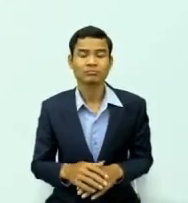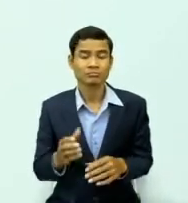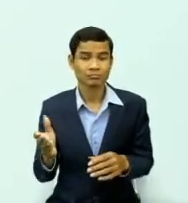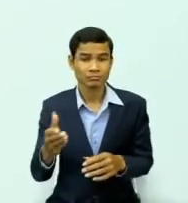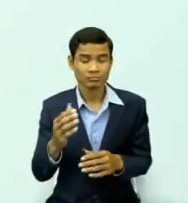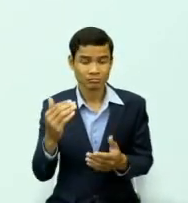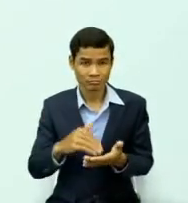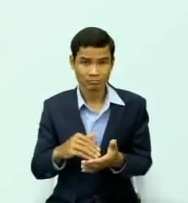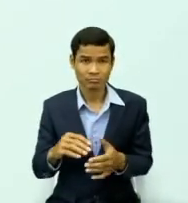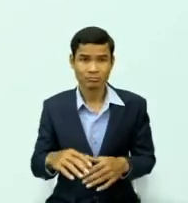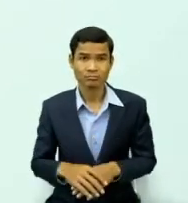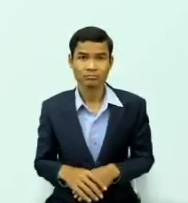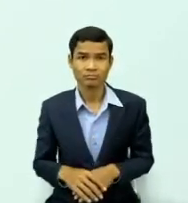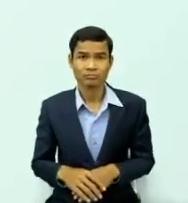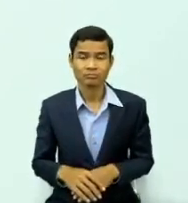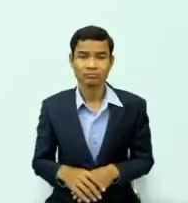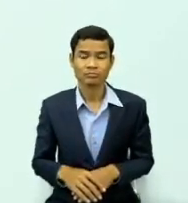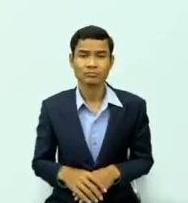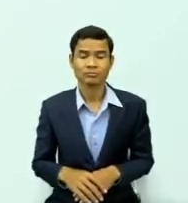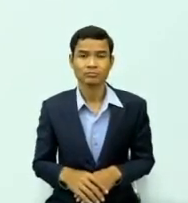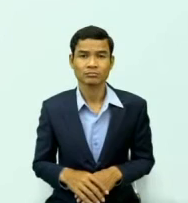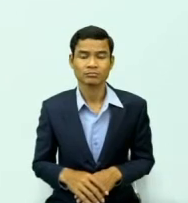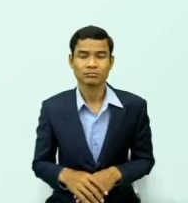chà xong một đoàn tiết